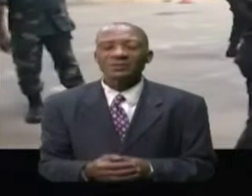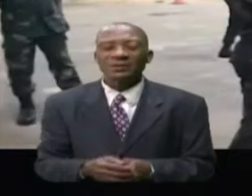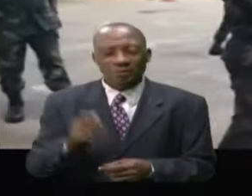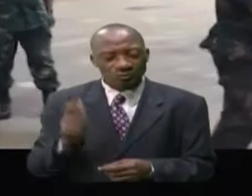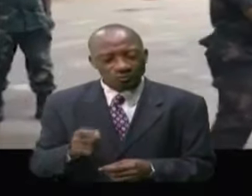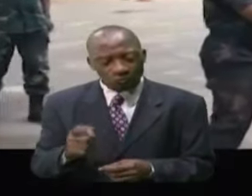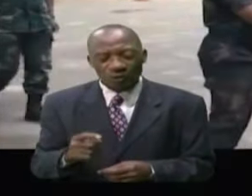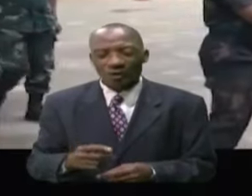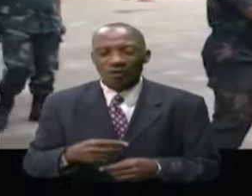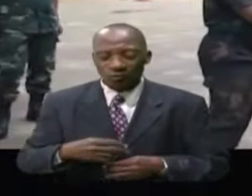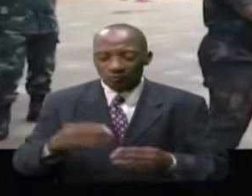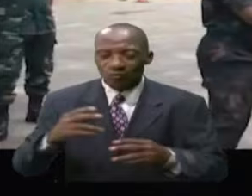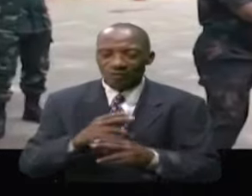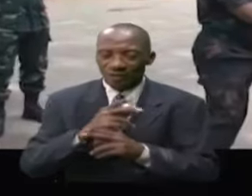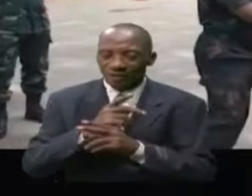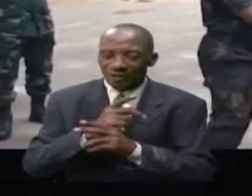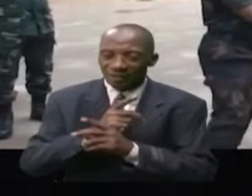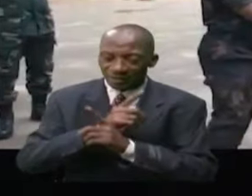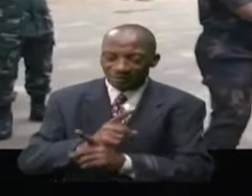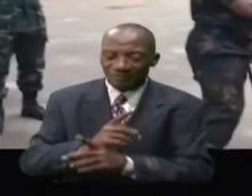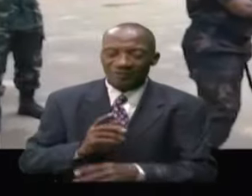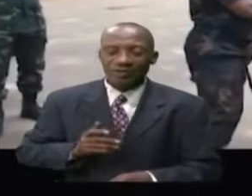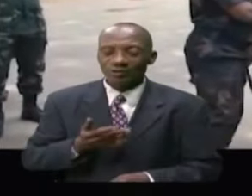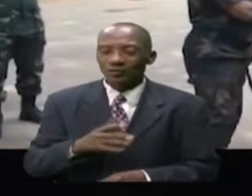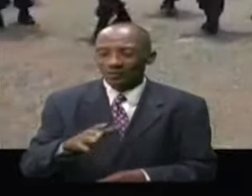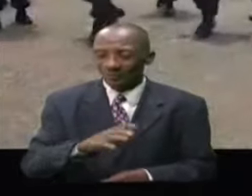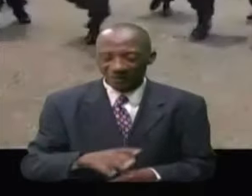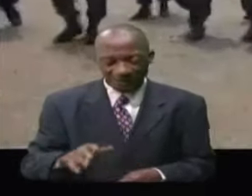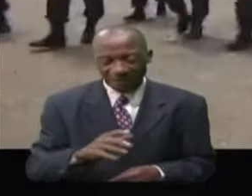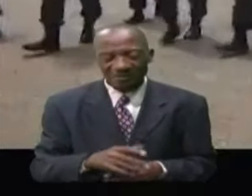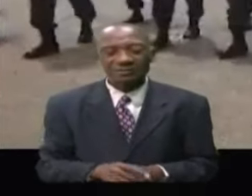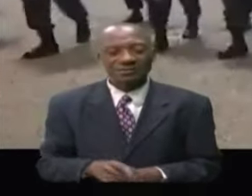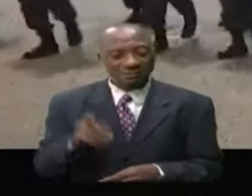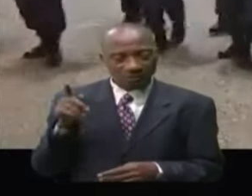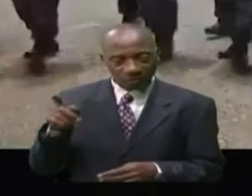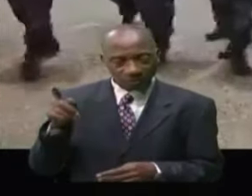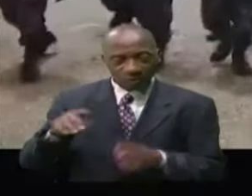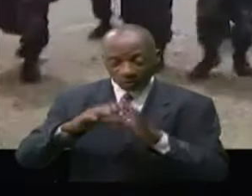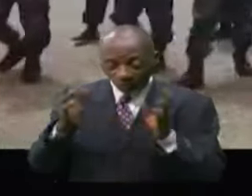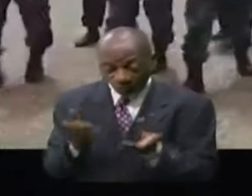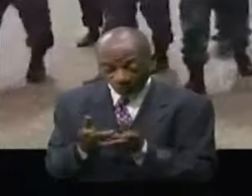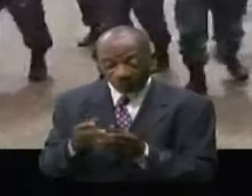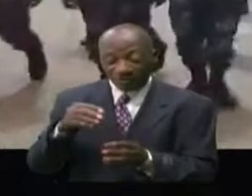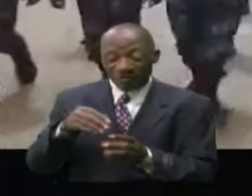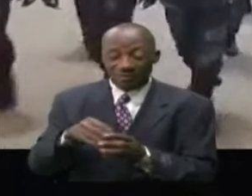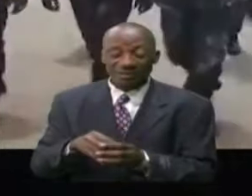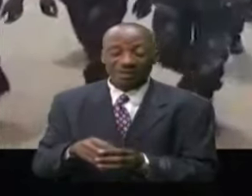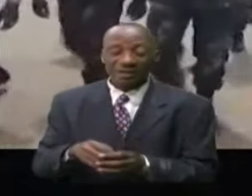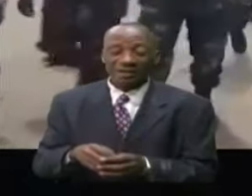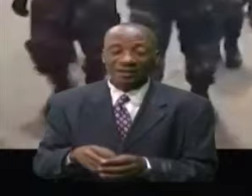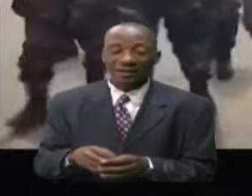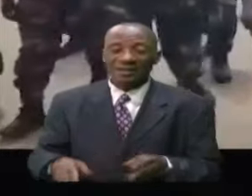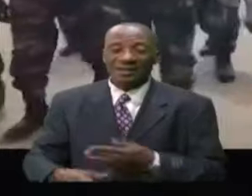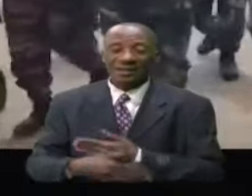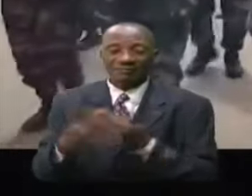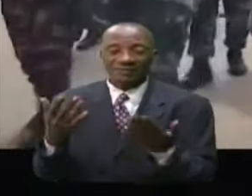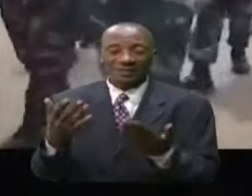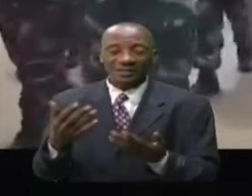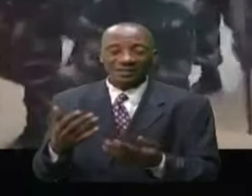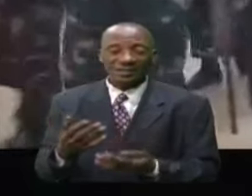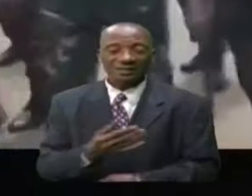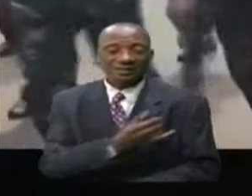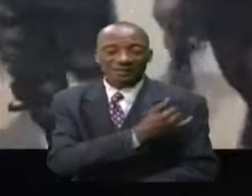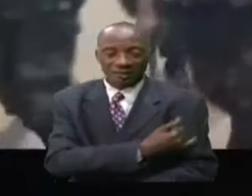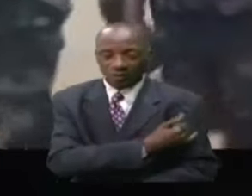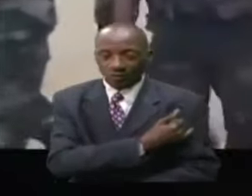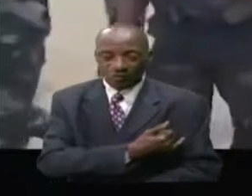à son arrivée au chef-lieu de la province de l'Ituri. C'est une mission de commandement et d'inspection de troupes qui l'amène dans cette